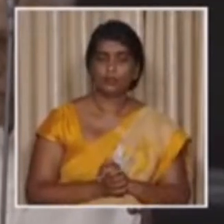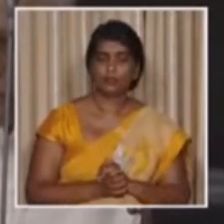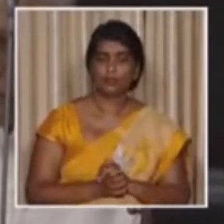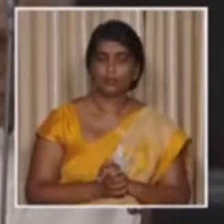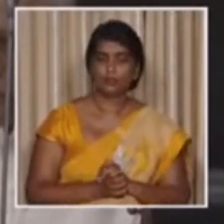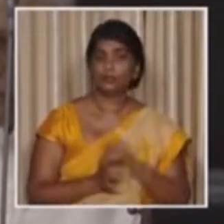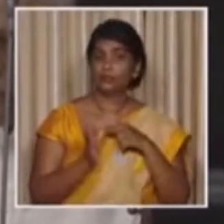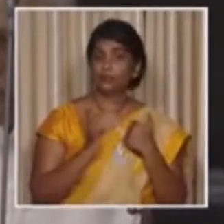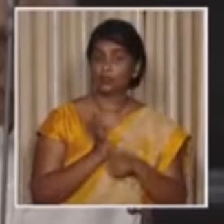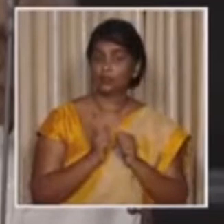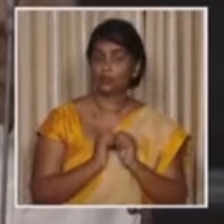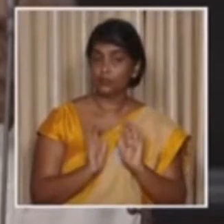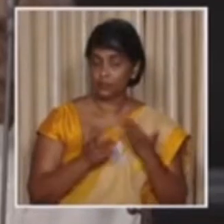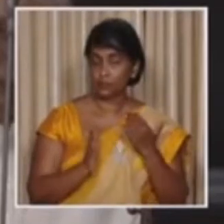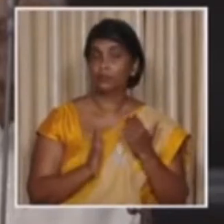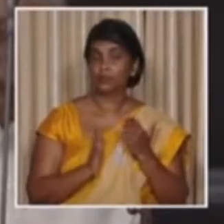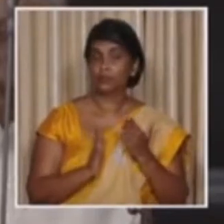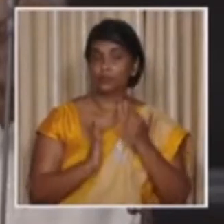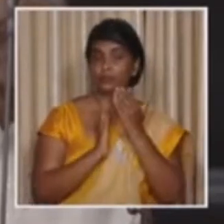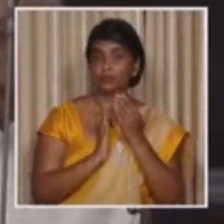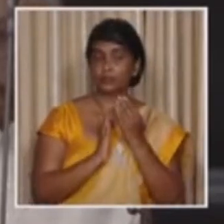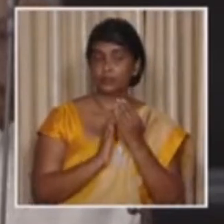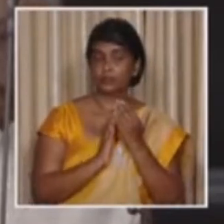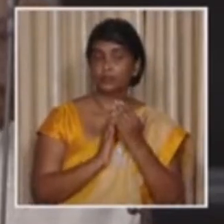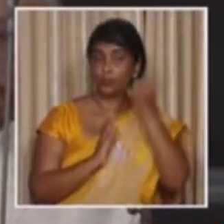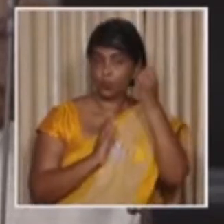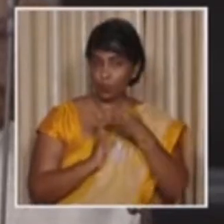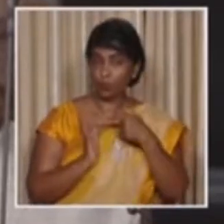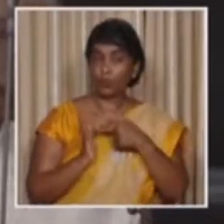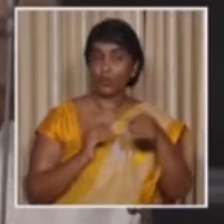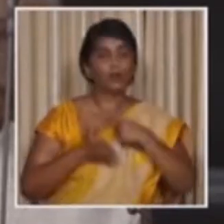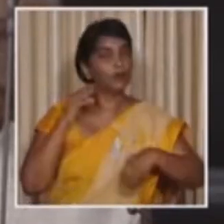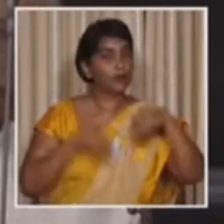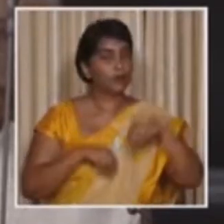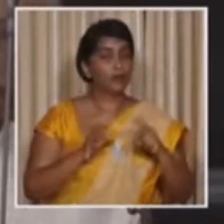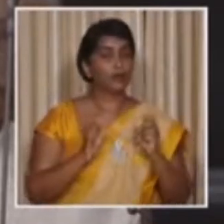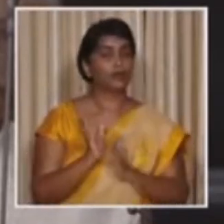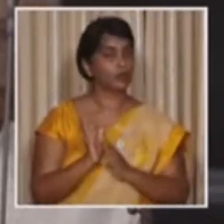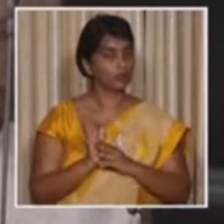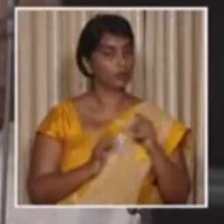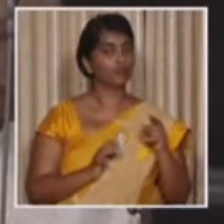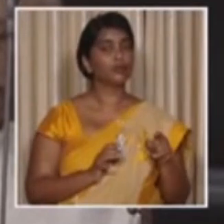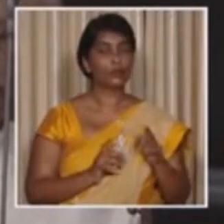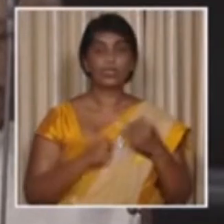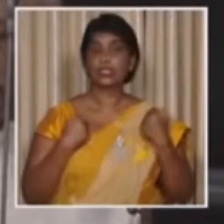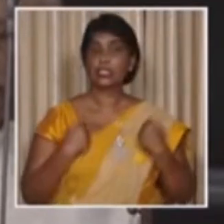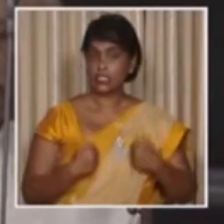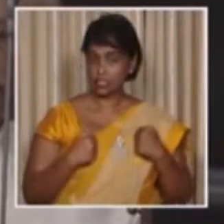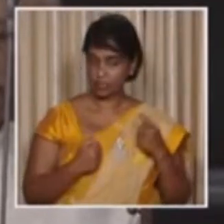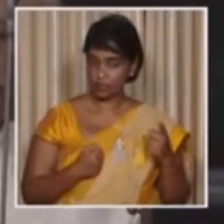මේ පනත ක්‍රියාත්මක දිනට පොරොත්තු දිනේ දී මැතිවරණ කොමිෂන් සභාවේ